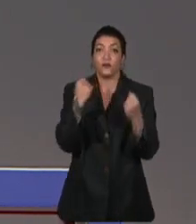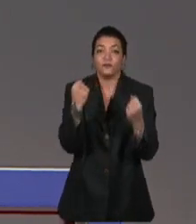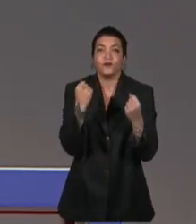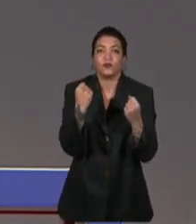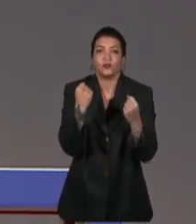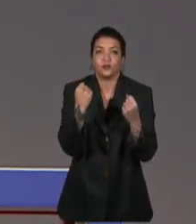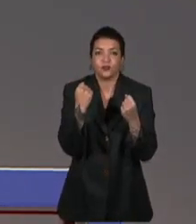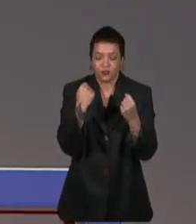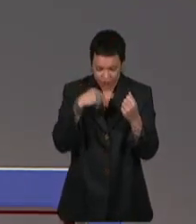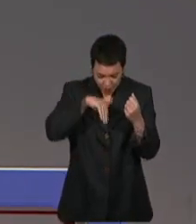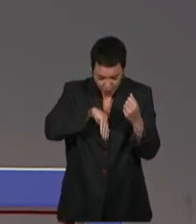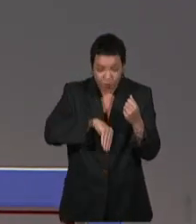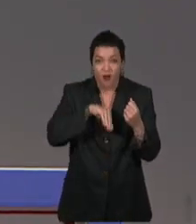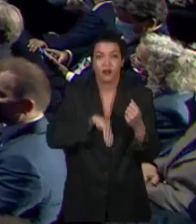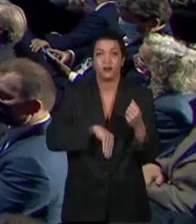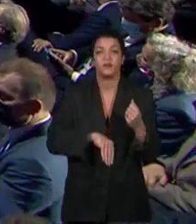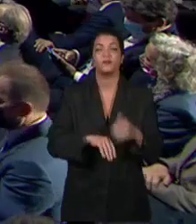l'ai en moi.